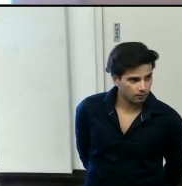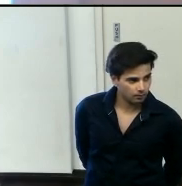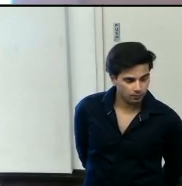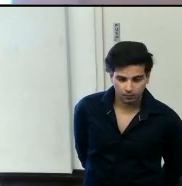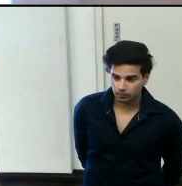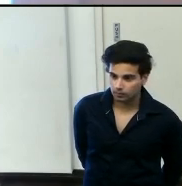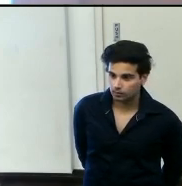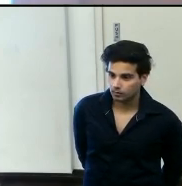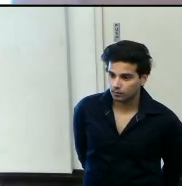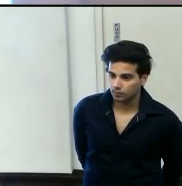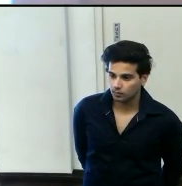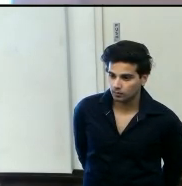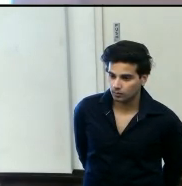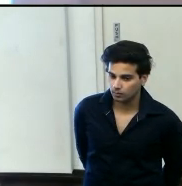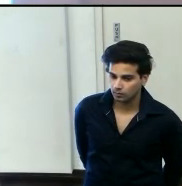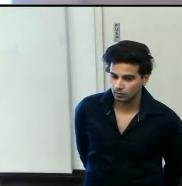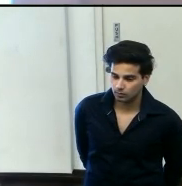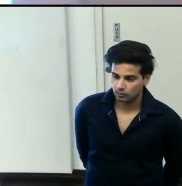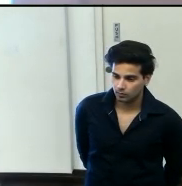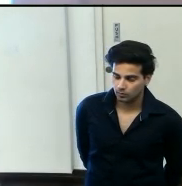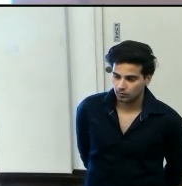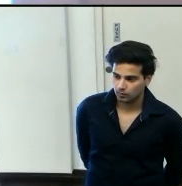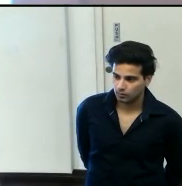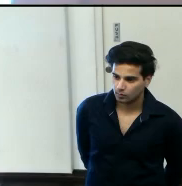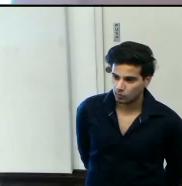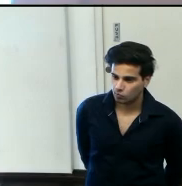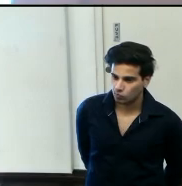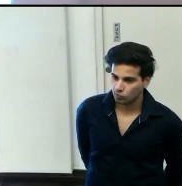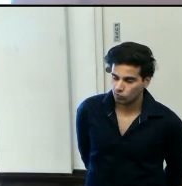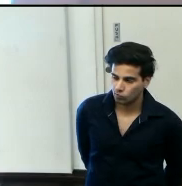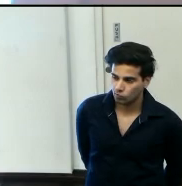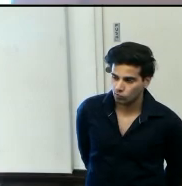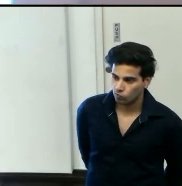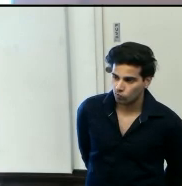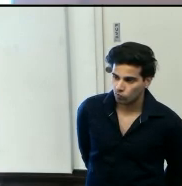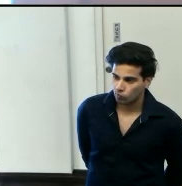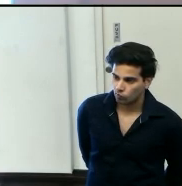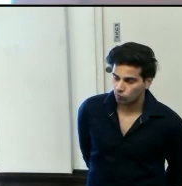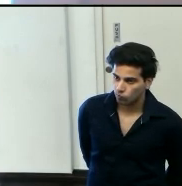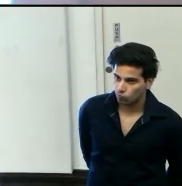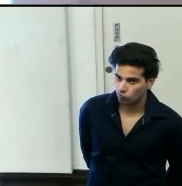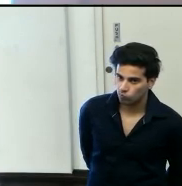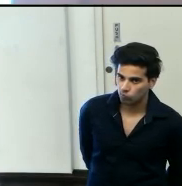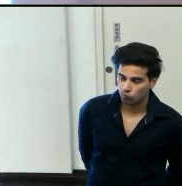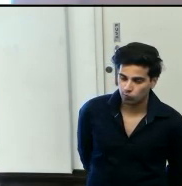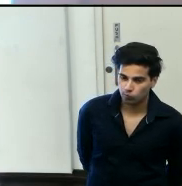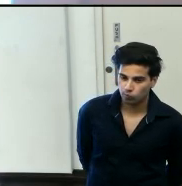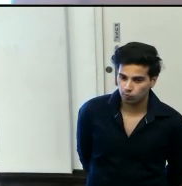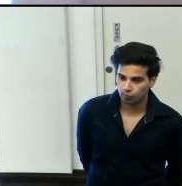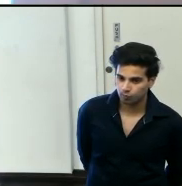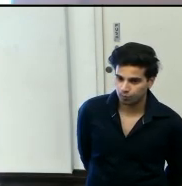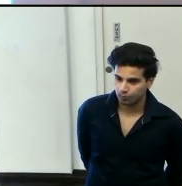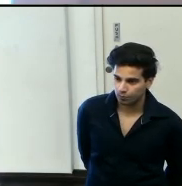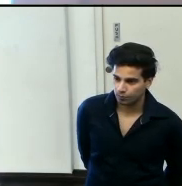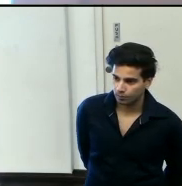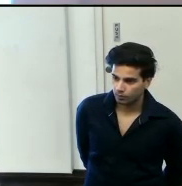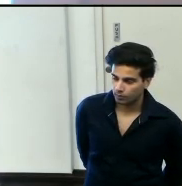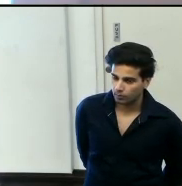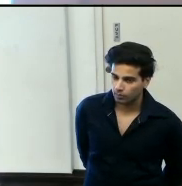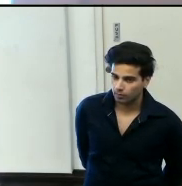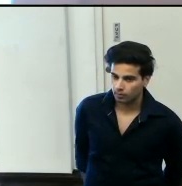ಇರೋವಾಗ ಇದು ನೋಡಿದ್ರೆ ಅವ್ರೇನು ಹೇಳ್ಬೋದು, ಇವ್ರೇನು ಹೇಳ್ಬೋದು, ಈ ಥರದ್ದೆಲ್ಲ ಅನೇಕ ಕಾಮೆಂಟ್ಸ್ಗಳನ್ನ ನಾವು ನಮಗೆ ನಾವೇ ಮಾತಾಡ್ಕೊತಾ ಇರ್ತೀವಿ.